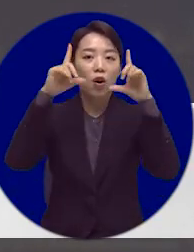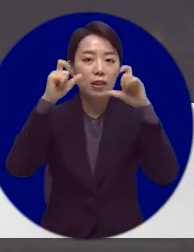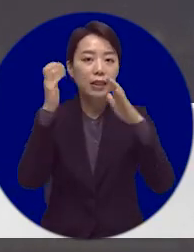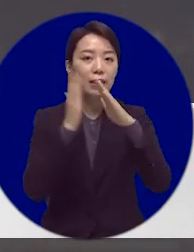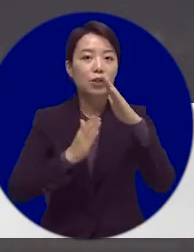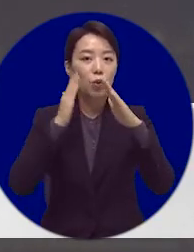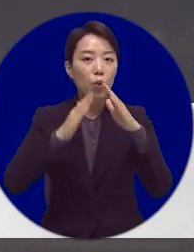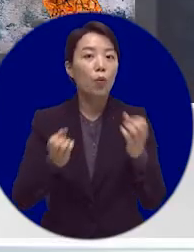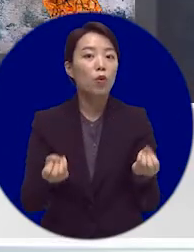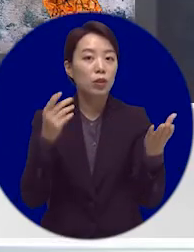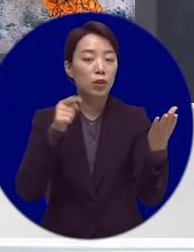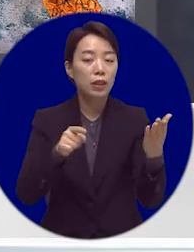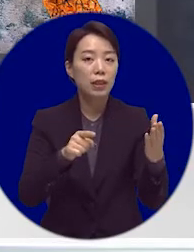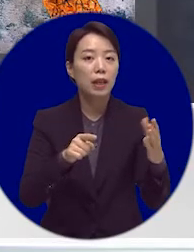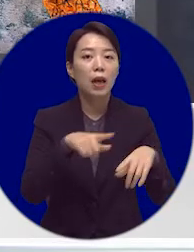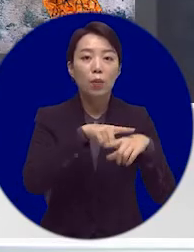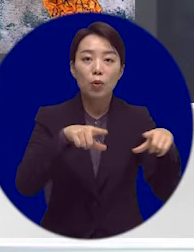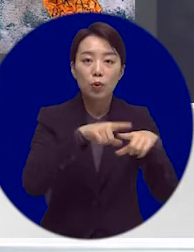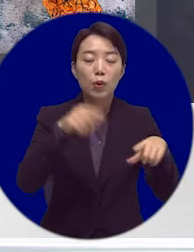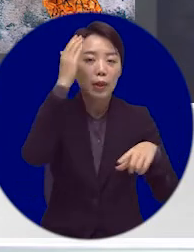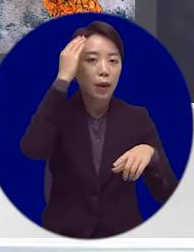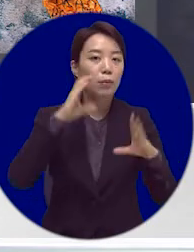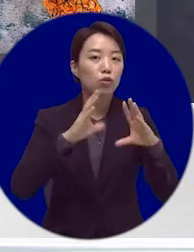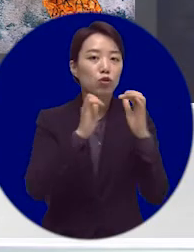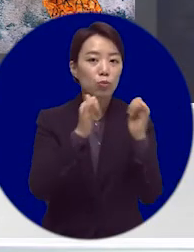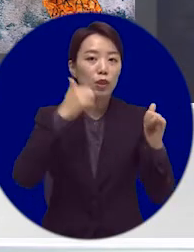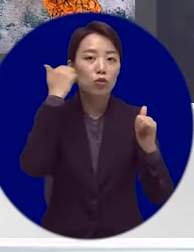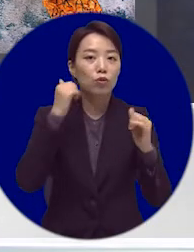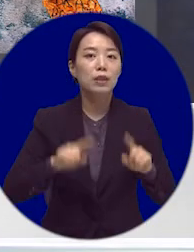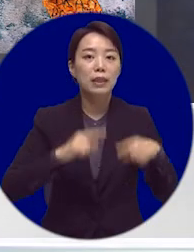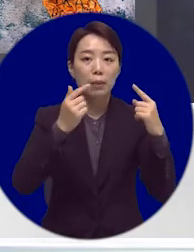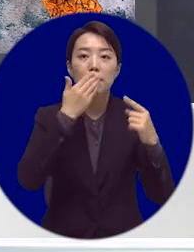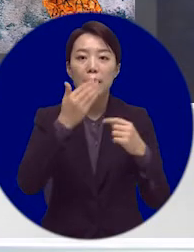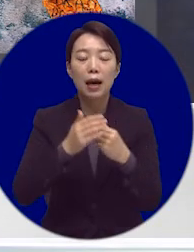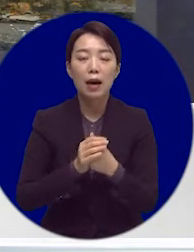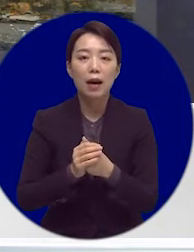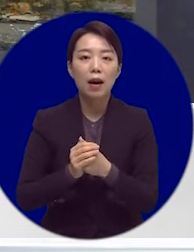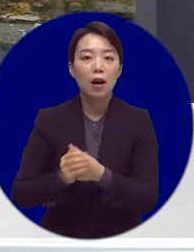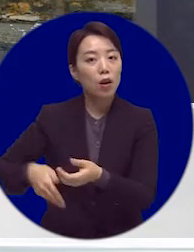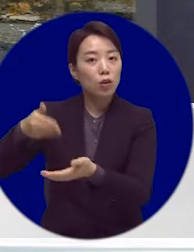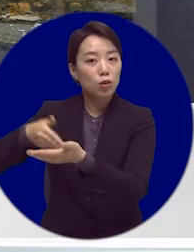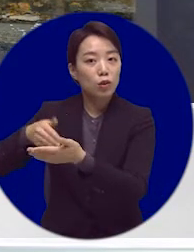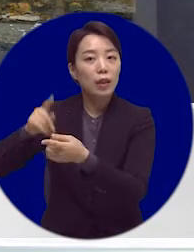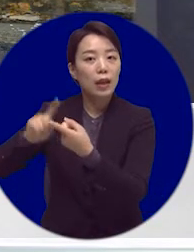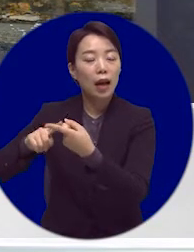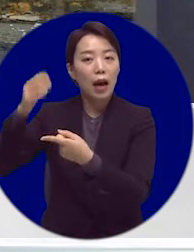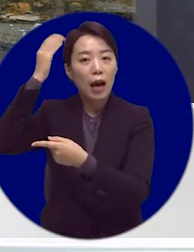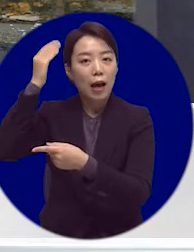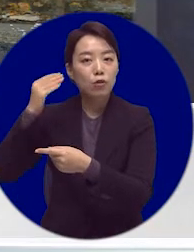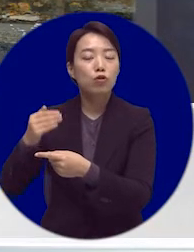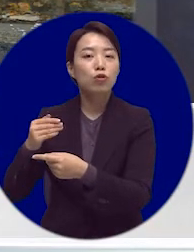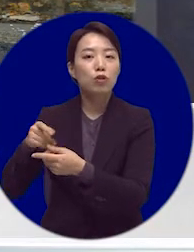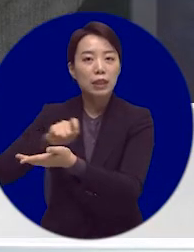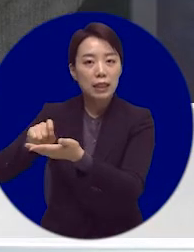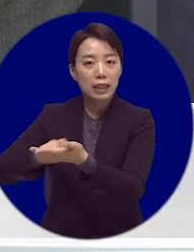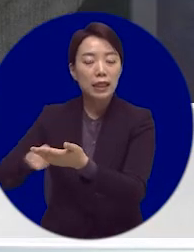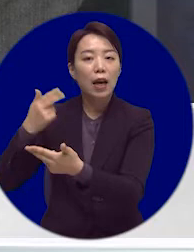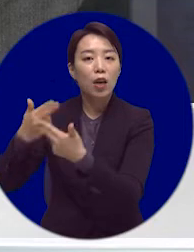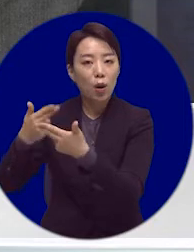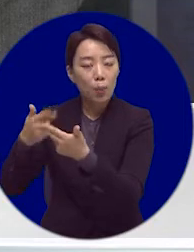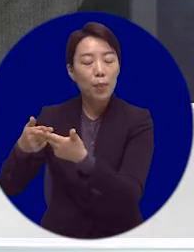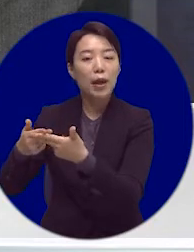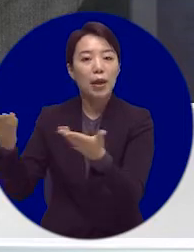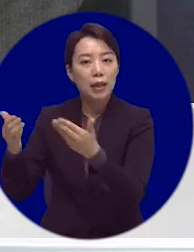선거사진 공모전은 일반 부문은 대한민국 국민이라면 누구나 참여할 수 있고 언론 부문은 한국기자협회